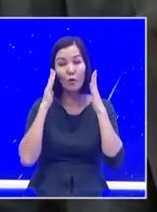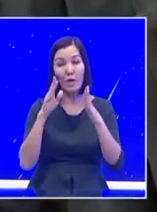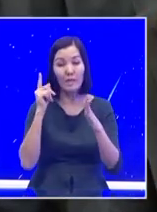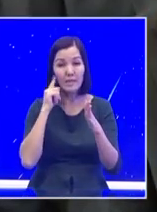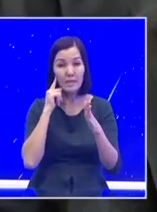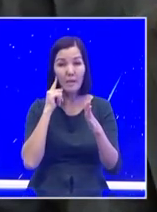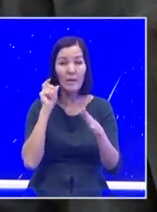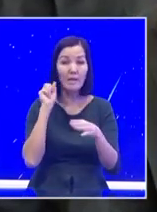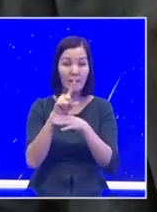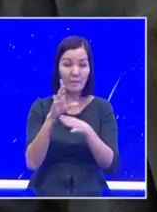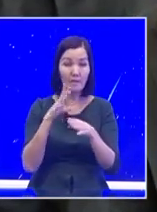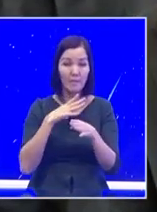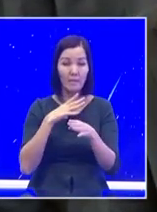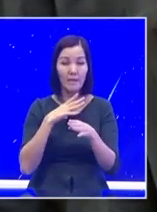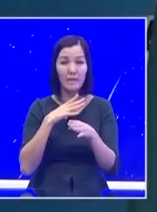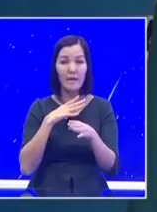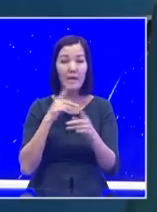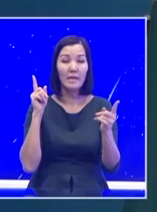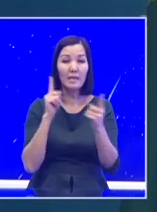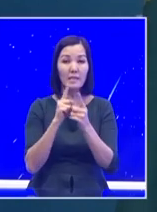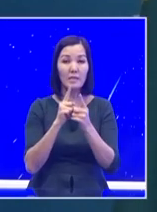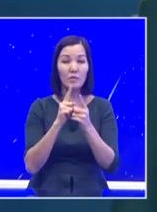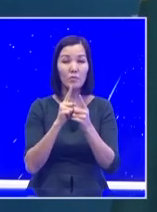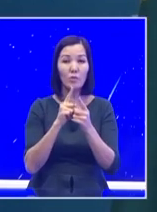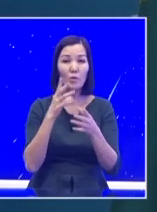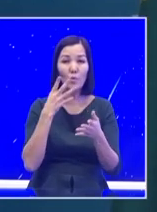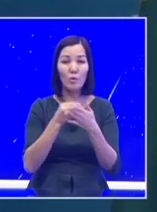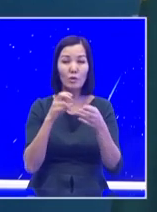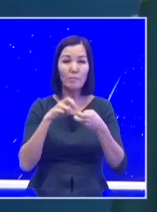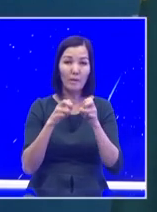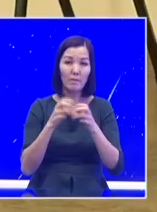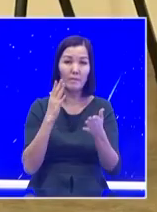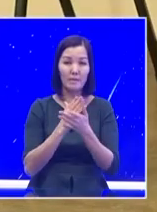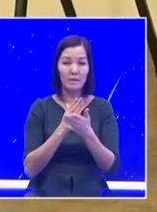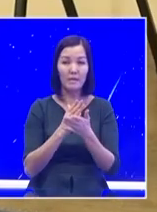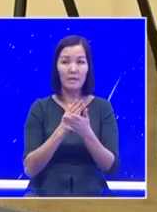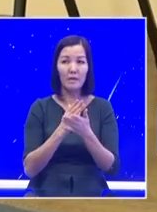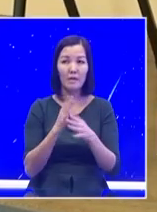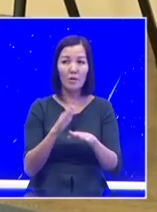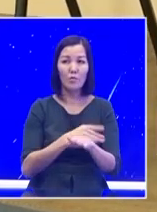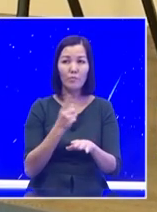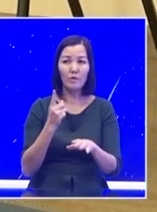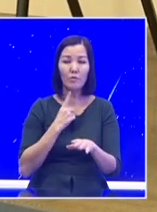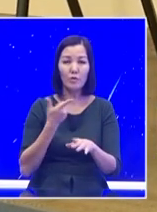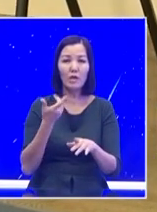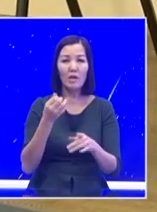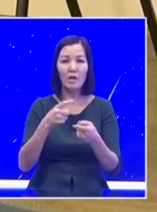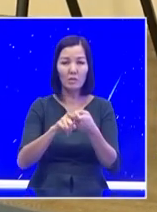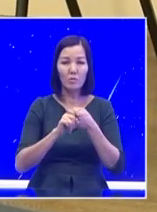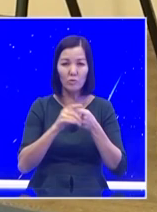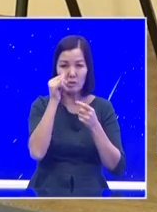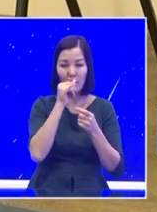жауапты мамандарға тапсырмалар берді. Қабылдауда жеке бастың жайын айтқанда тұрғындар болды. Көптен бері газ кіргізе алмай жүрдім